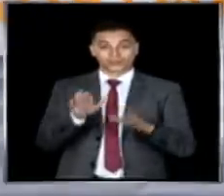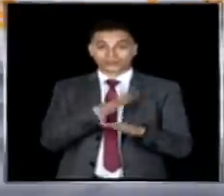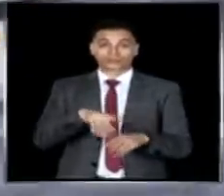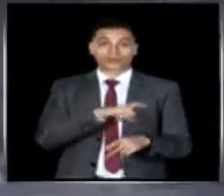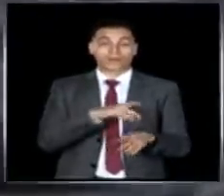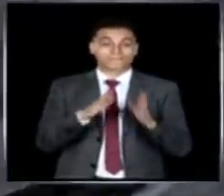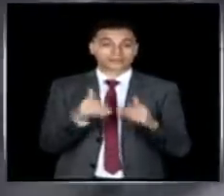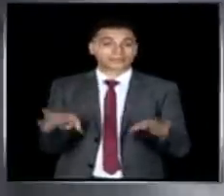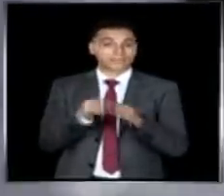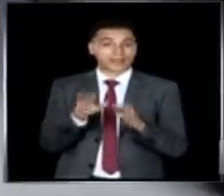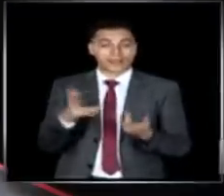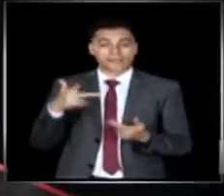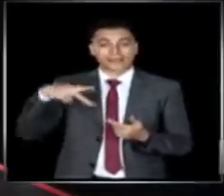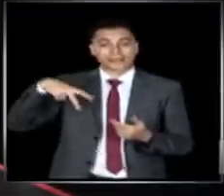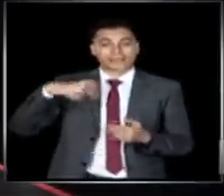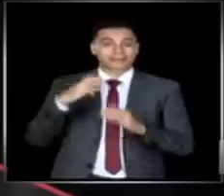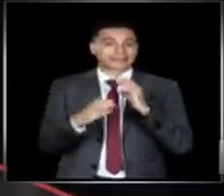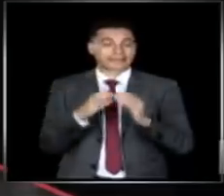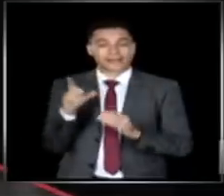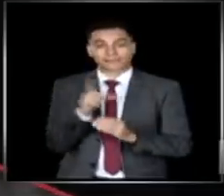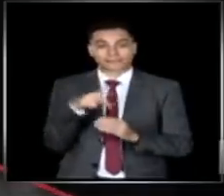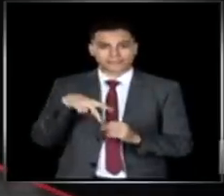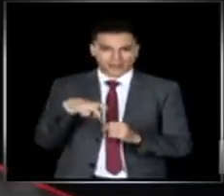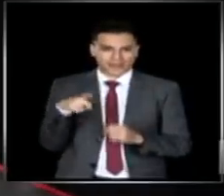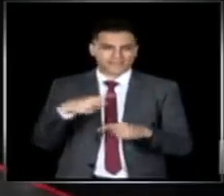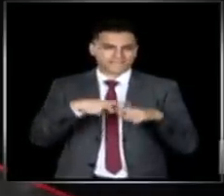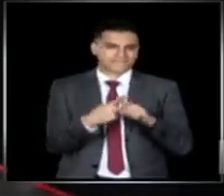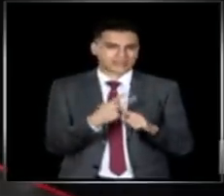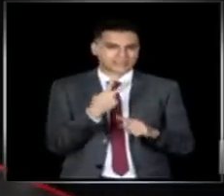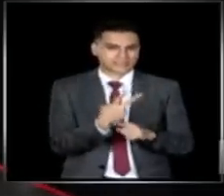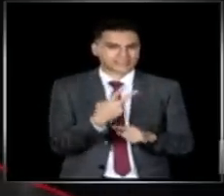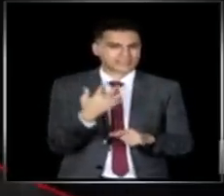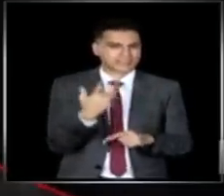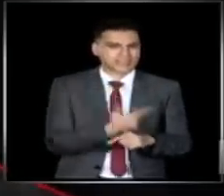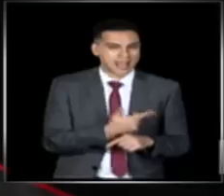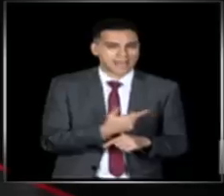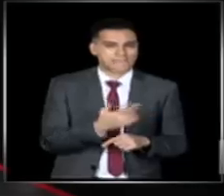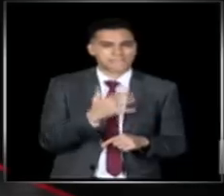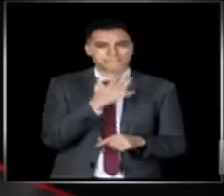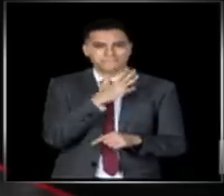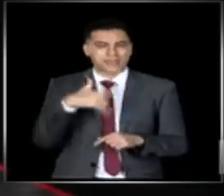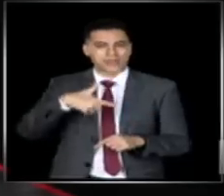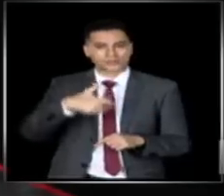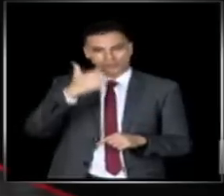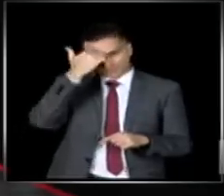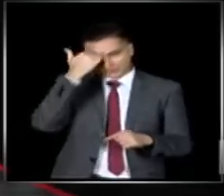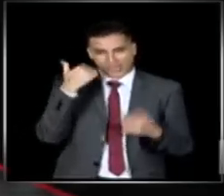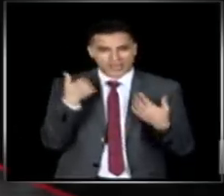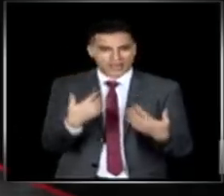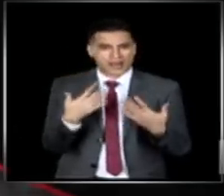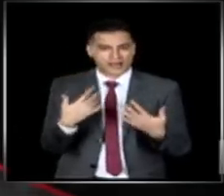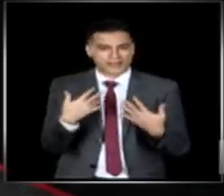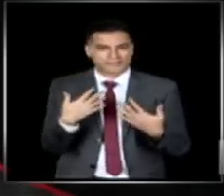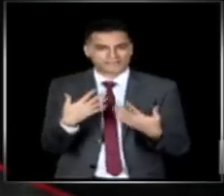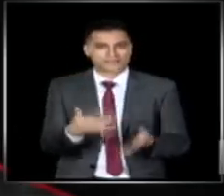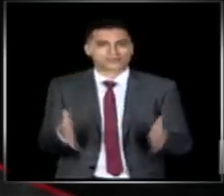وبكده طلاب مصر جمعوا 80 نقطة في فقرة تحت الضغط وضربات الجزاء، وكل نقطة ب 2000 جنيه بما